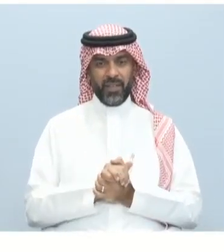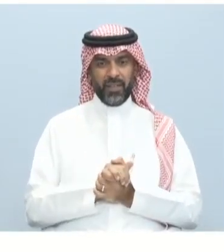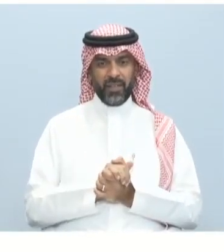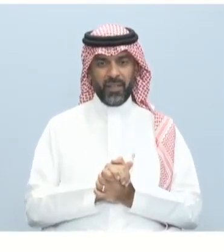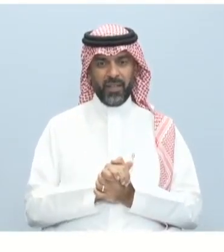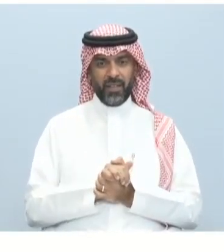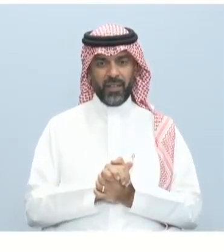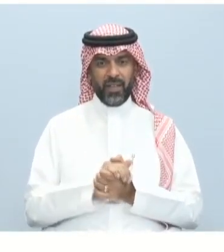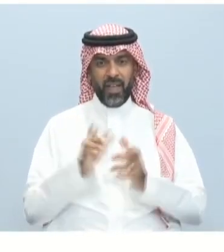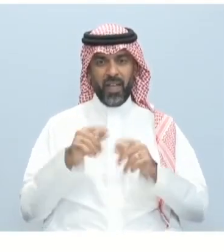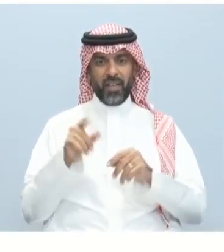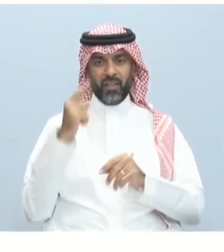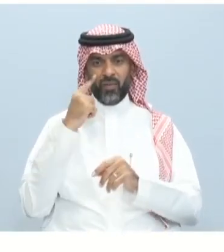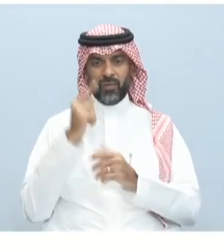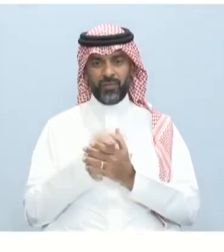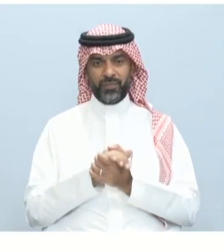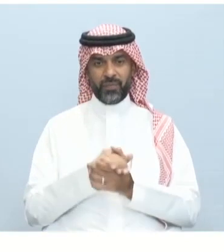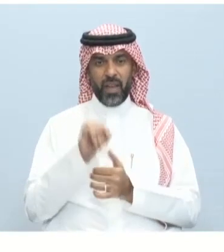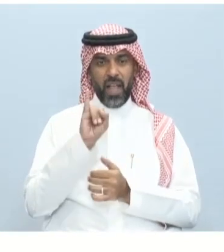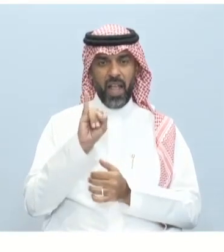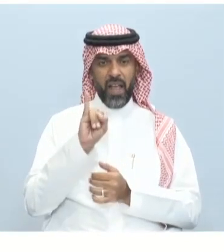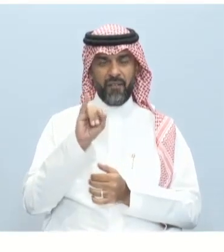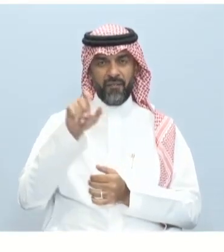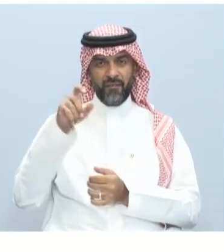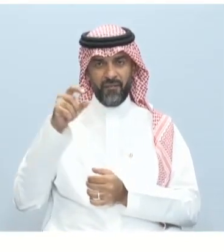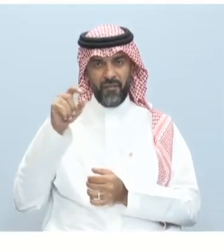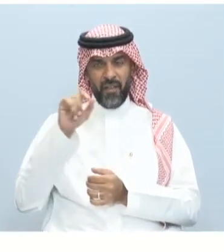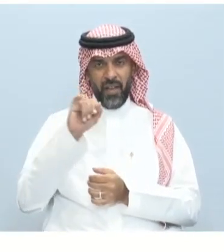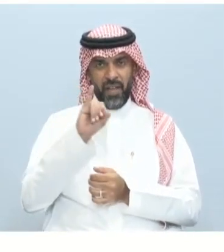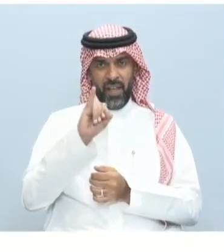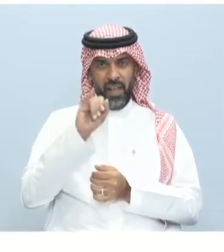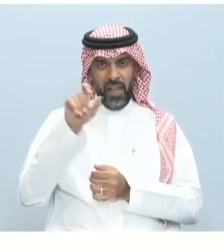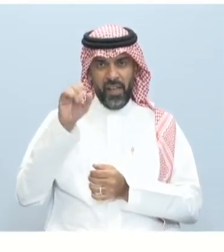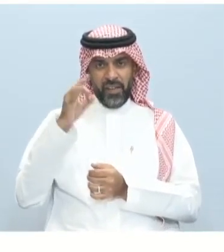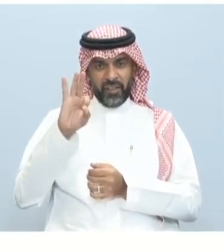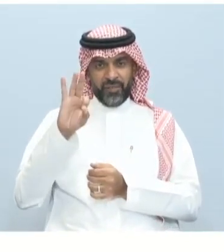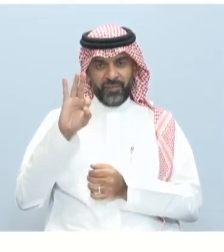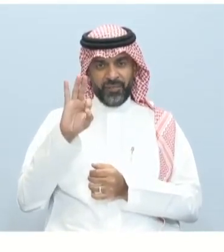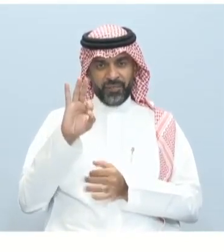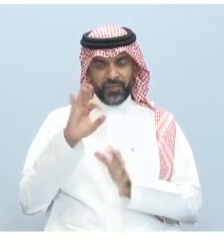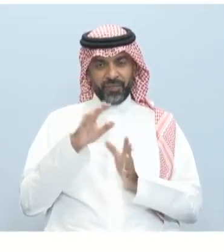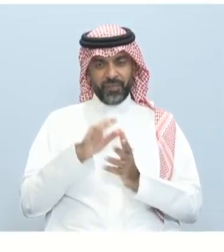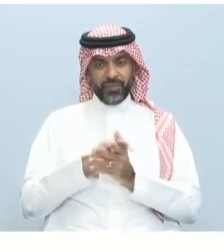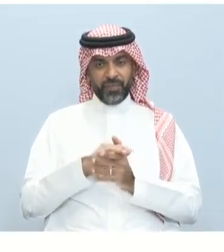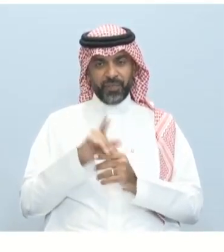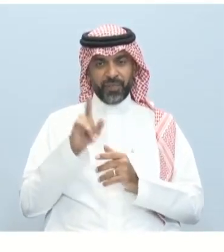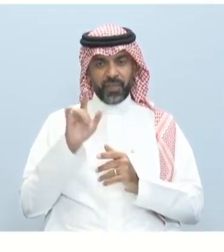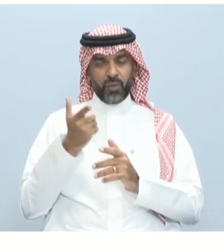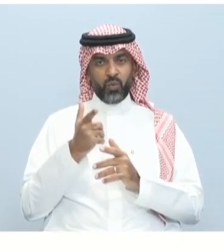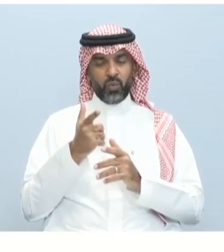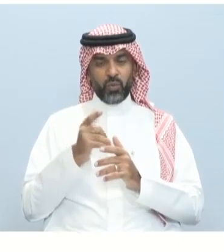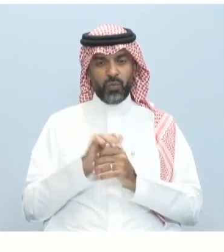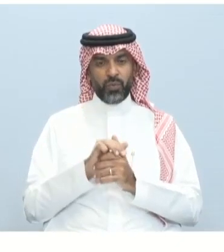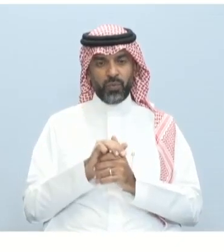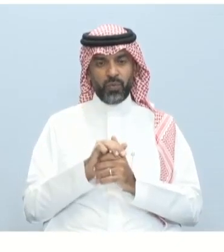أيضا دالة if then else دالة الشرطية. هنا وضعنا لبنة